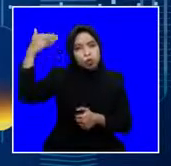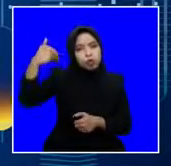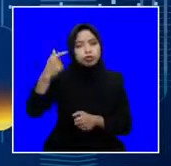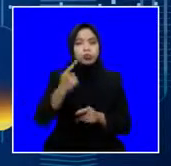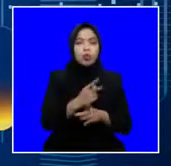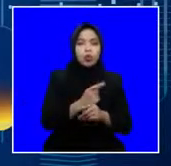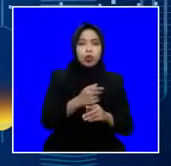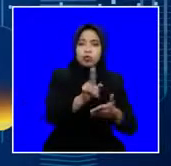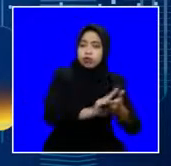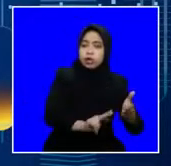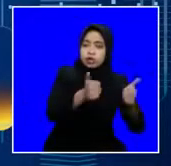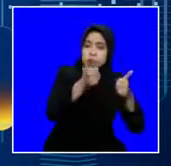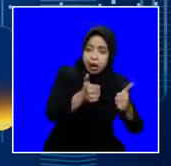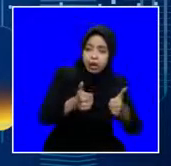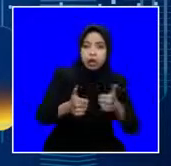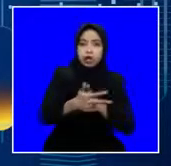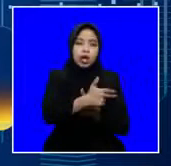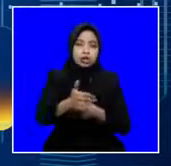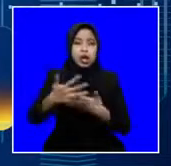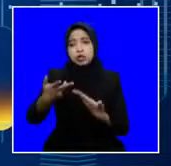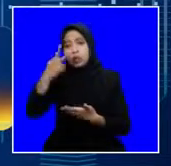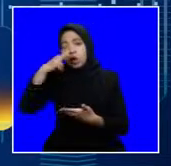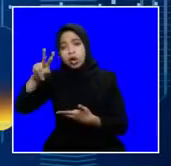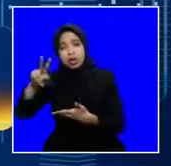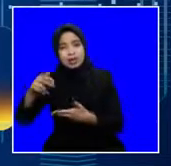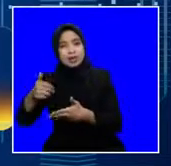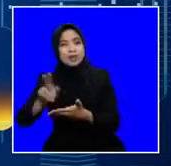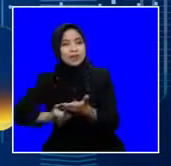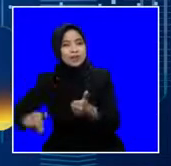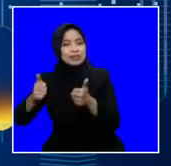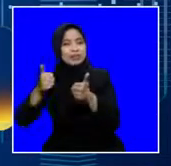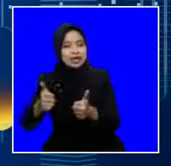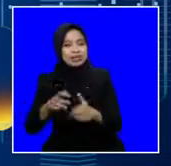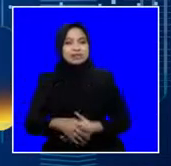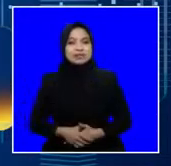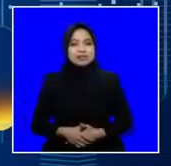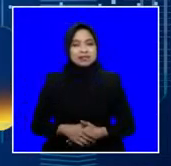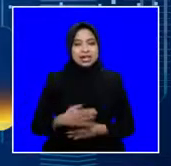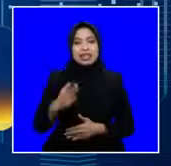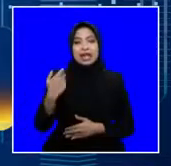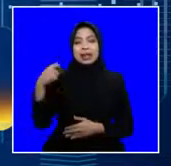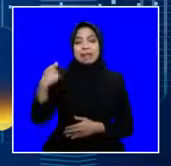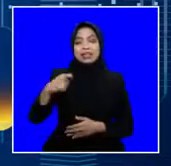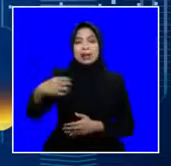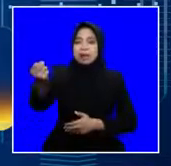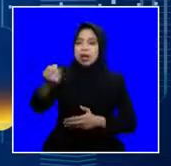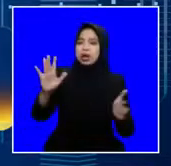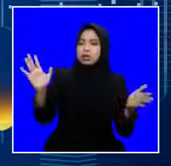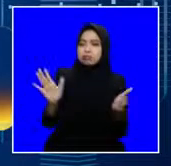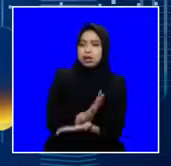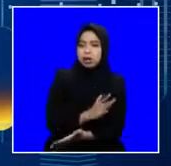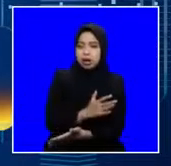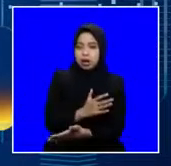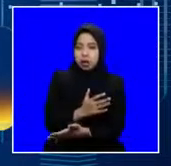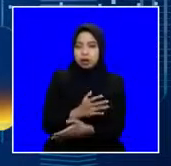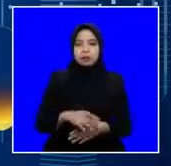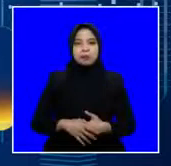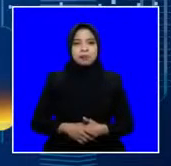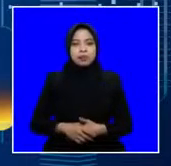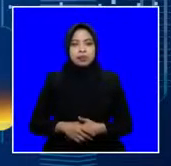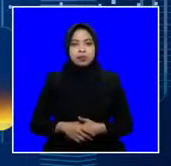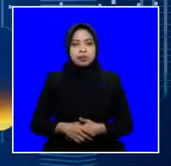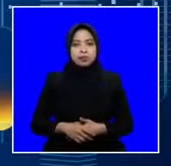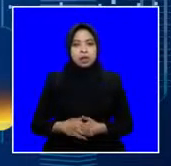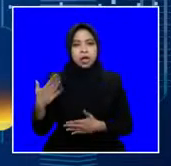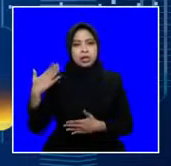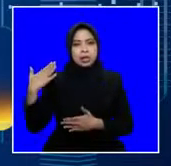tinggi terbaik, baik itu dalam negeri maupun luar negeri. Dan juga ada kesempatan yang seperti tadi Mas Menteri sebutkan, yang untuk micro-credential ya, atau non-gelar.